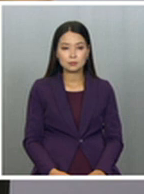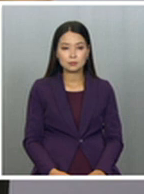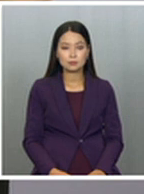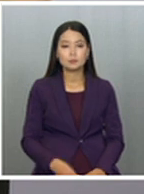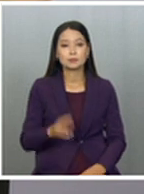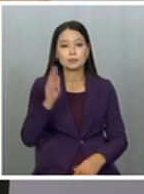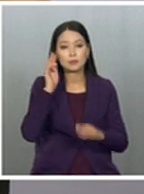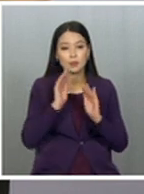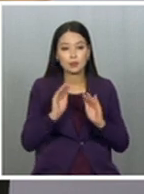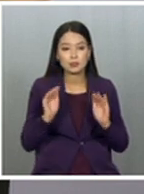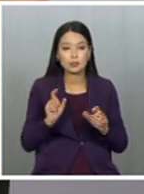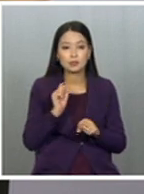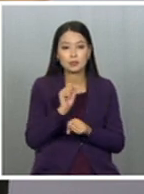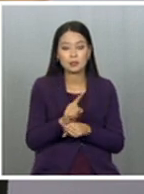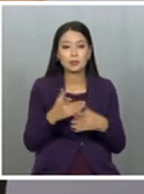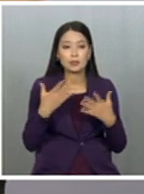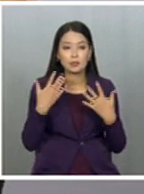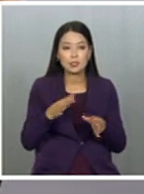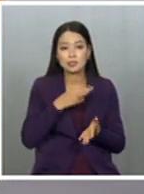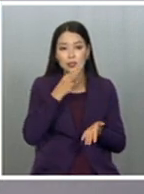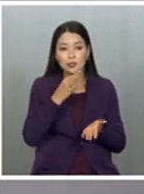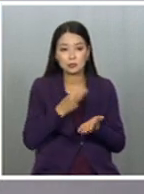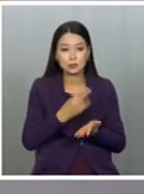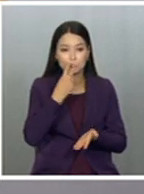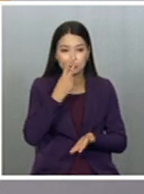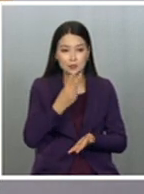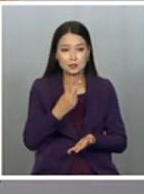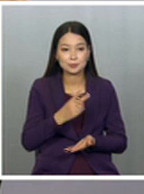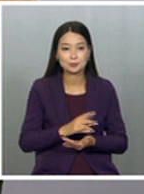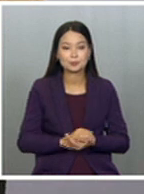Оқушылар, тапсырманы орындап болсаңыздар, жауабын көрейік.